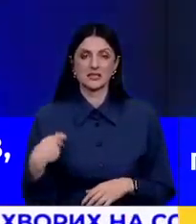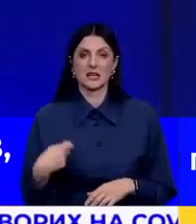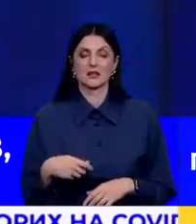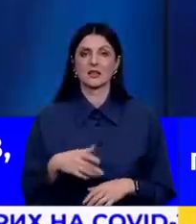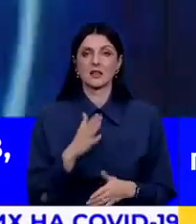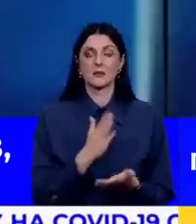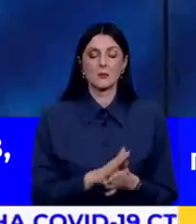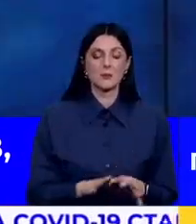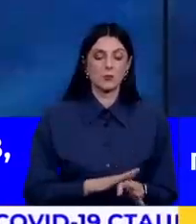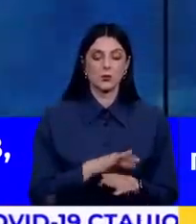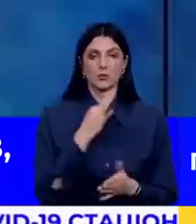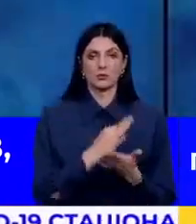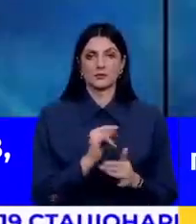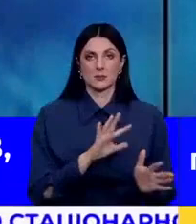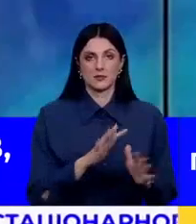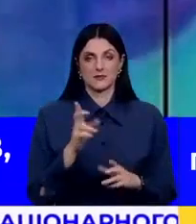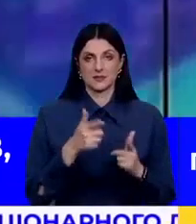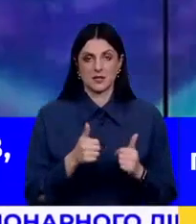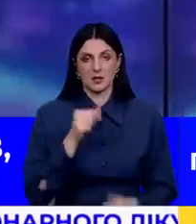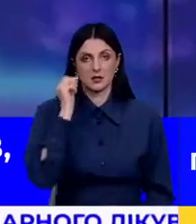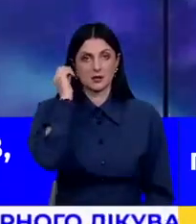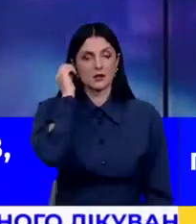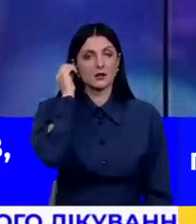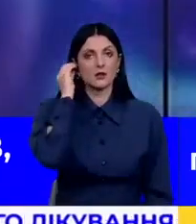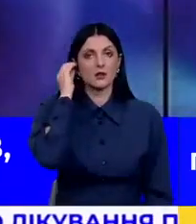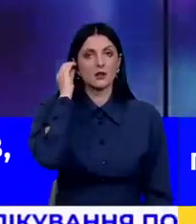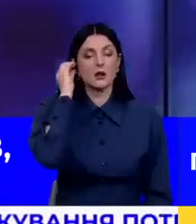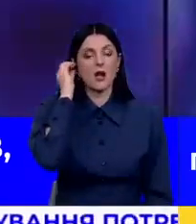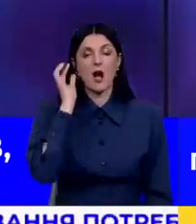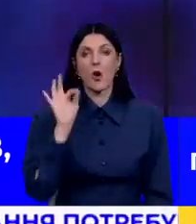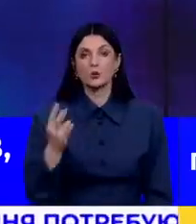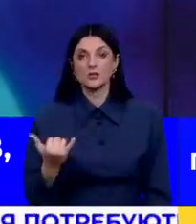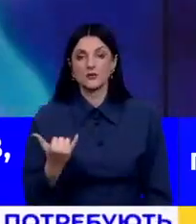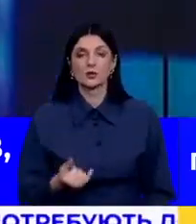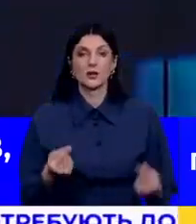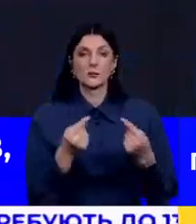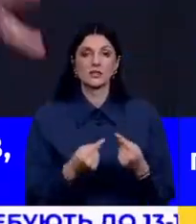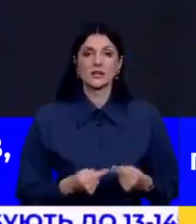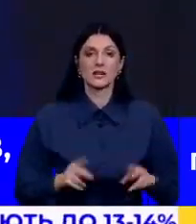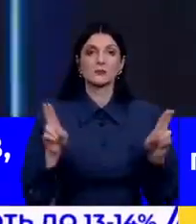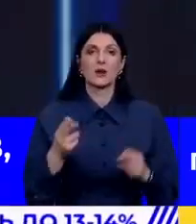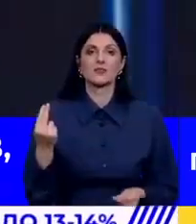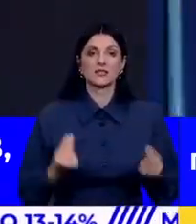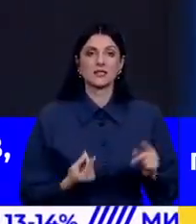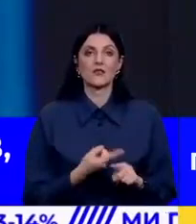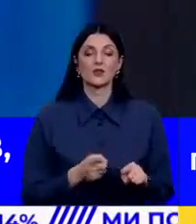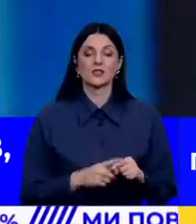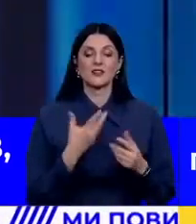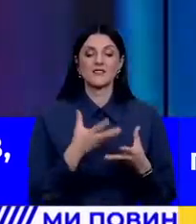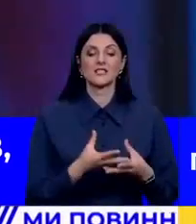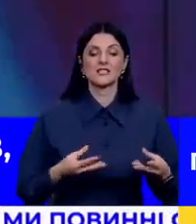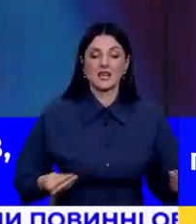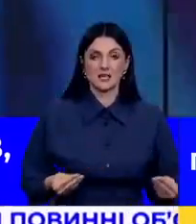полную ответственность за происходящее в стране. И он сегодня со своей командой определяет правила игры. То есть этот весенний локдаун, правила